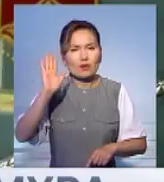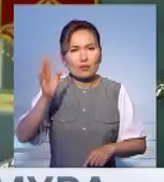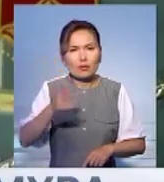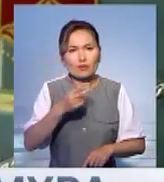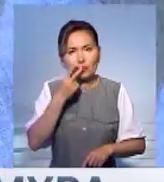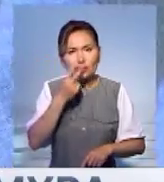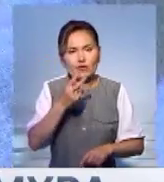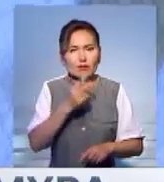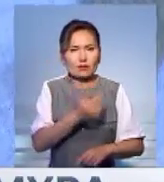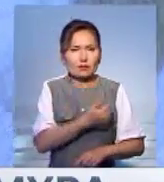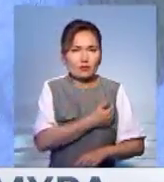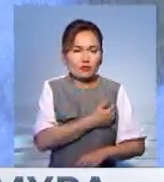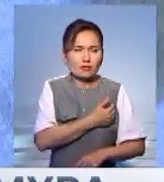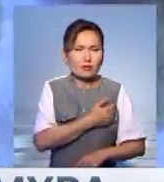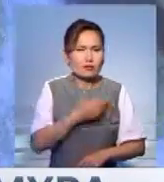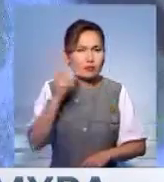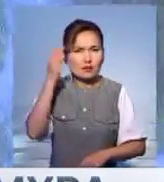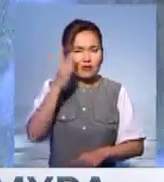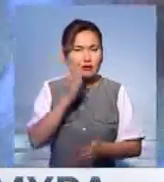деген ойларымыз бар.